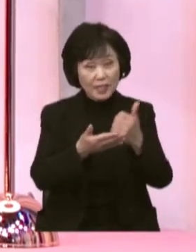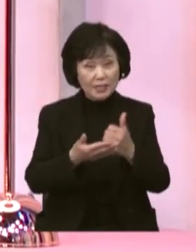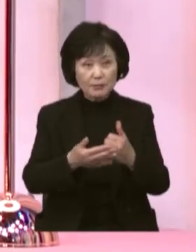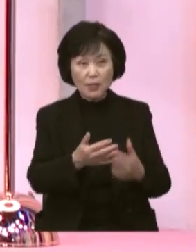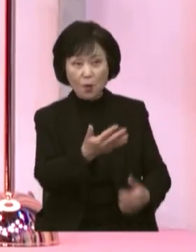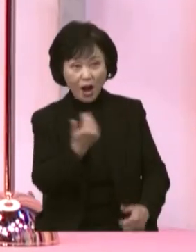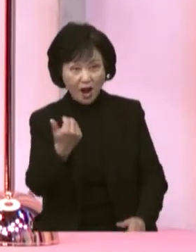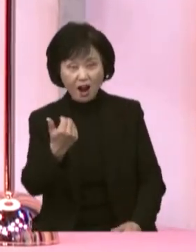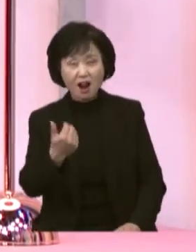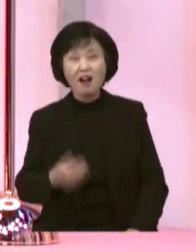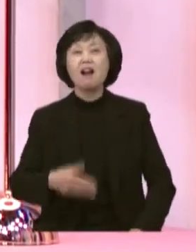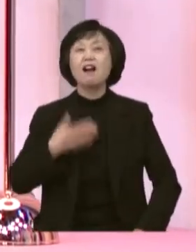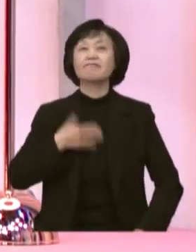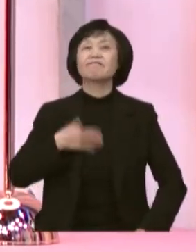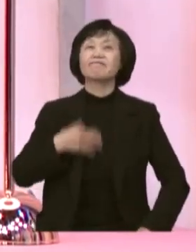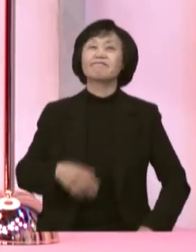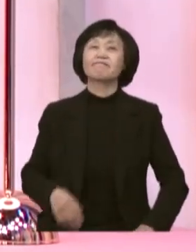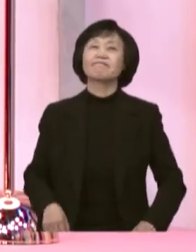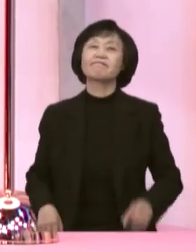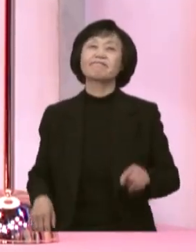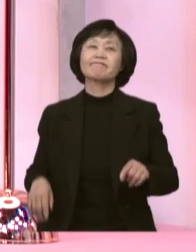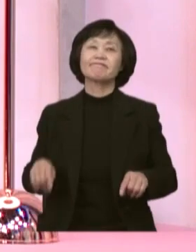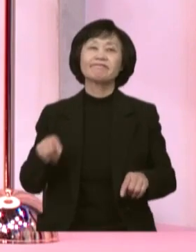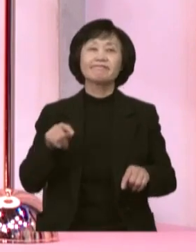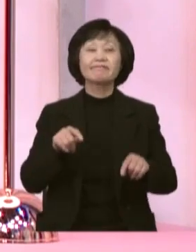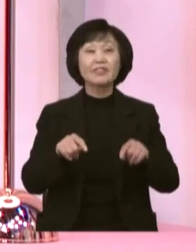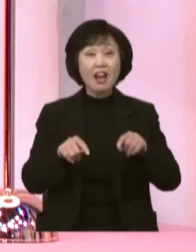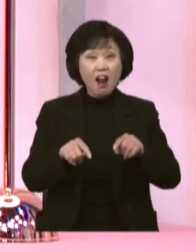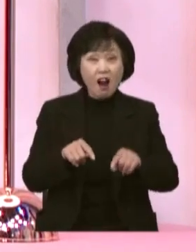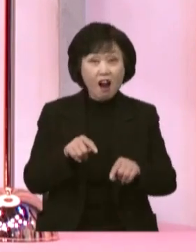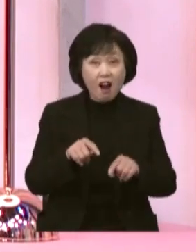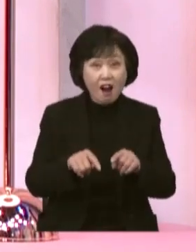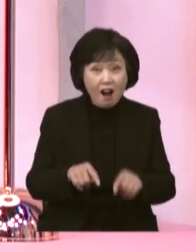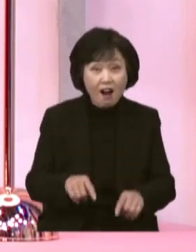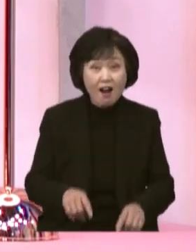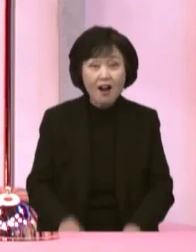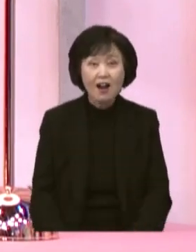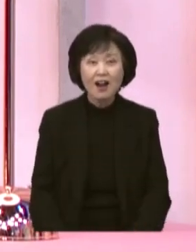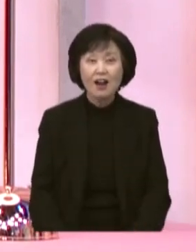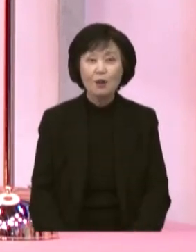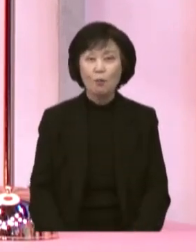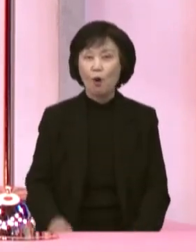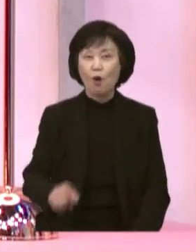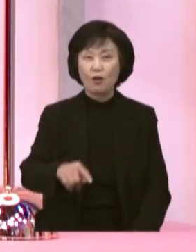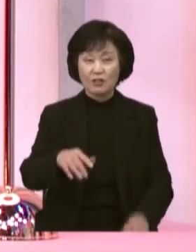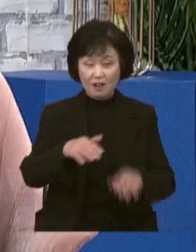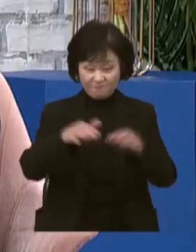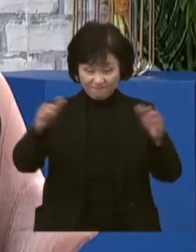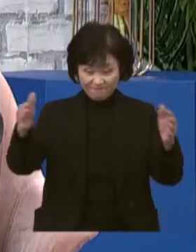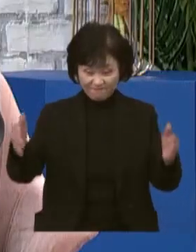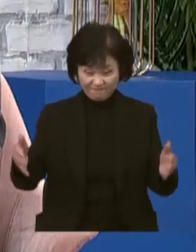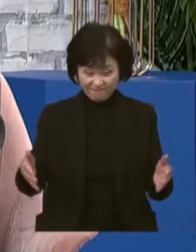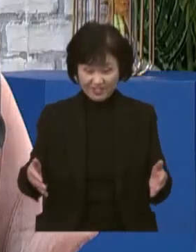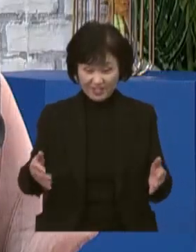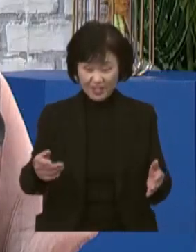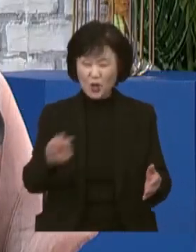안녕하세요 문영미입니다. 아이고 많이 들어오셨네. 오늘 뭐 좋은 거요? 뭐 이러면서 막 이제 행사처럼